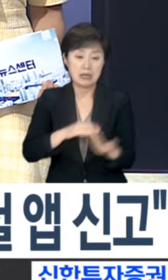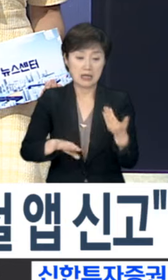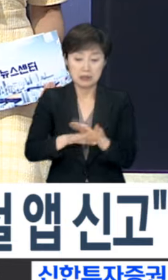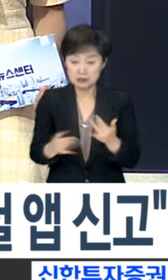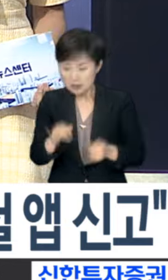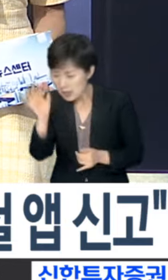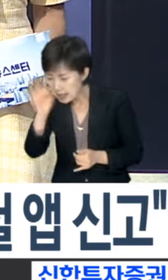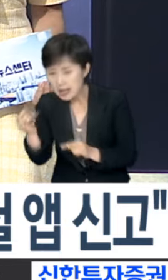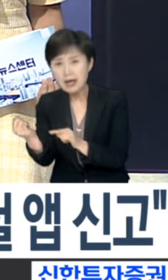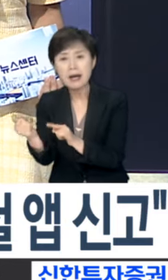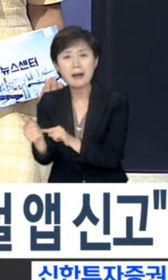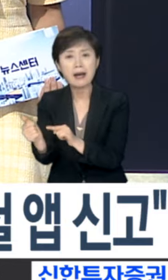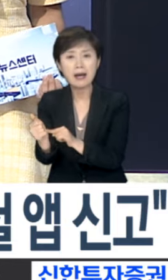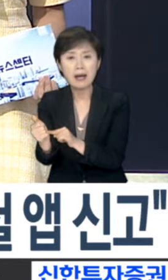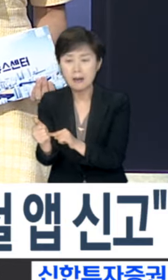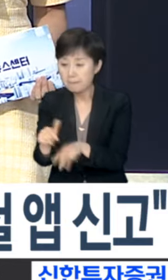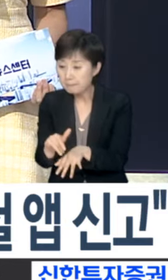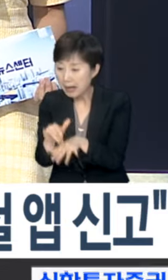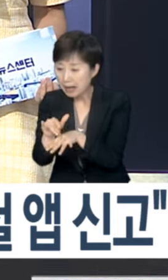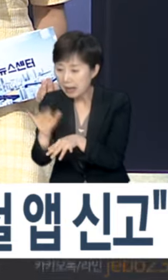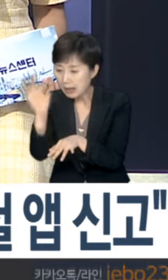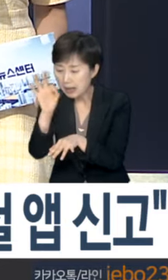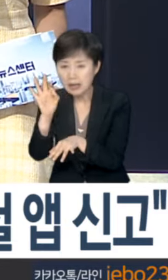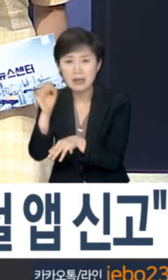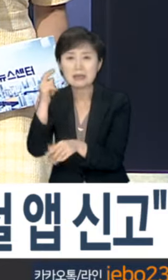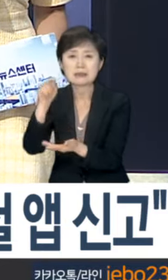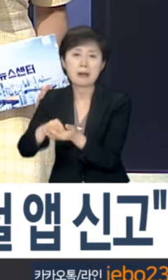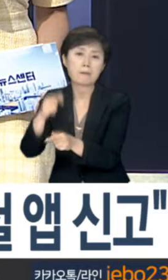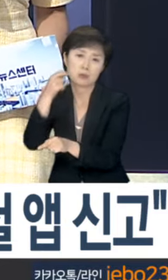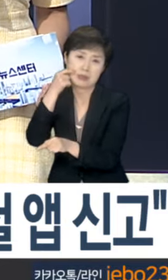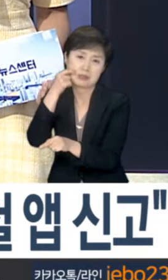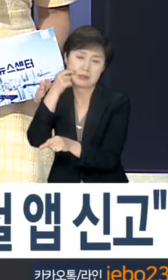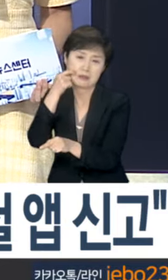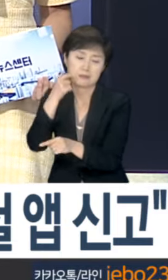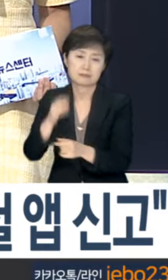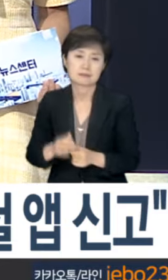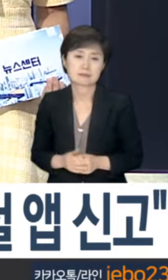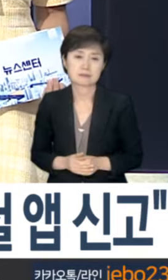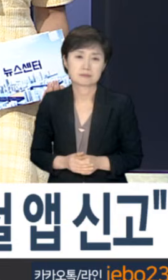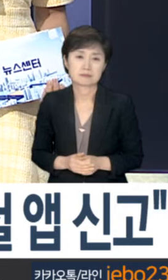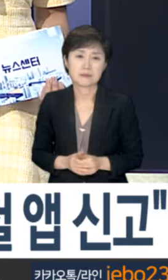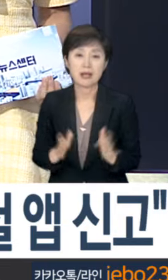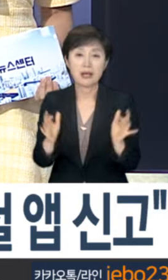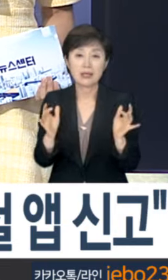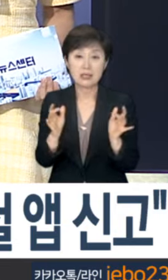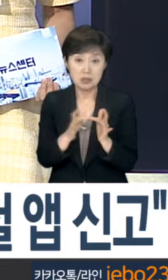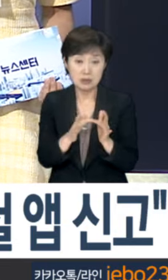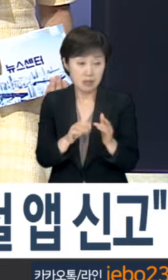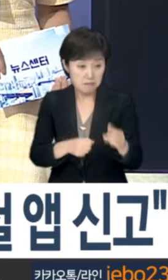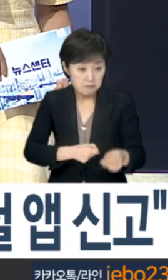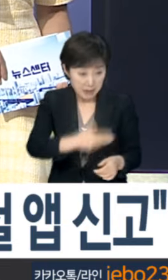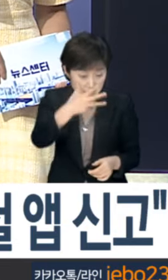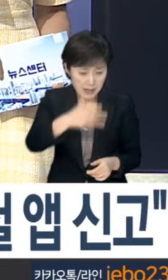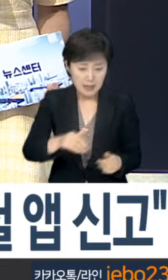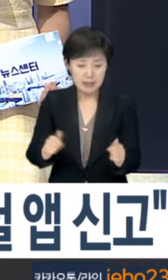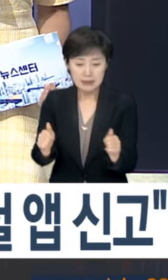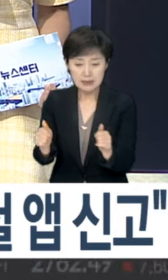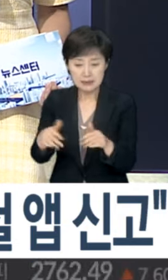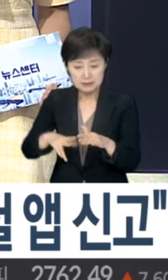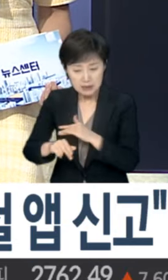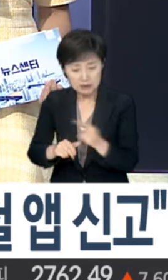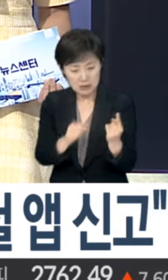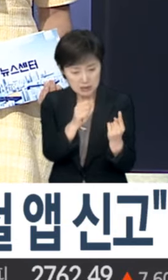역직원들이 수색했지만 해당 남성을 발견하진 못했다고 설명했습니다. 온라인 커뮤니티에서는 지하철